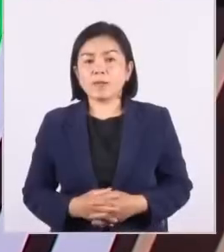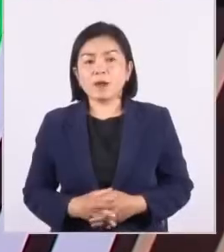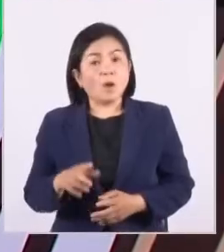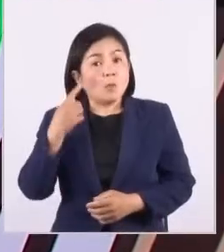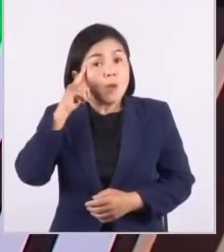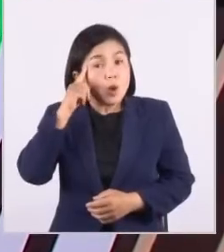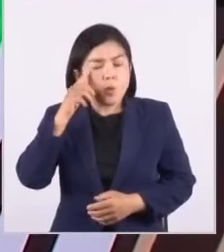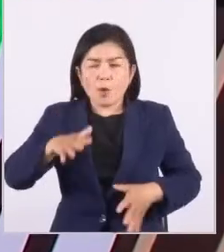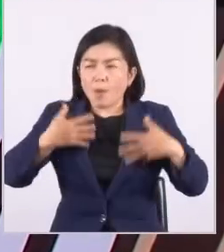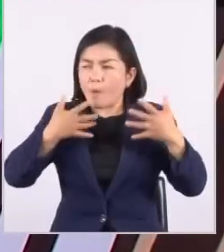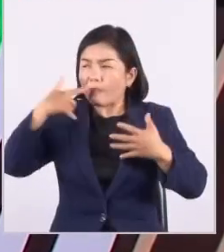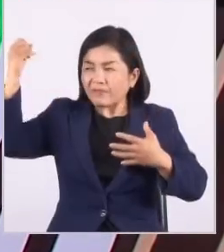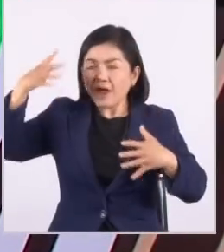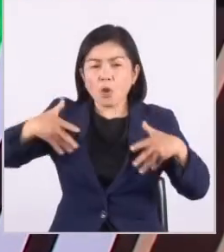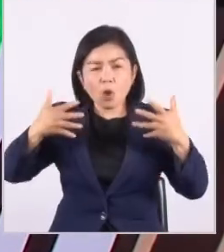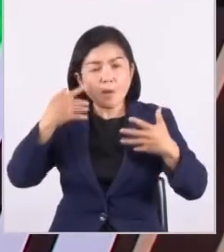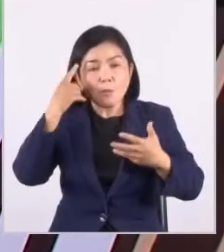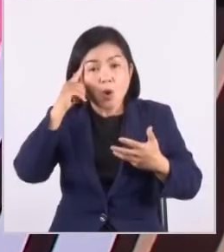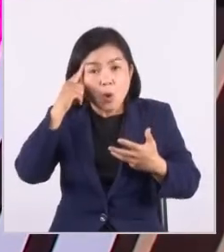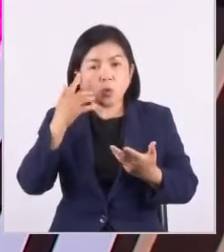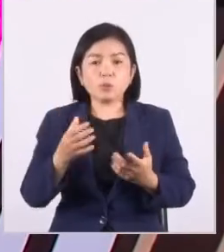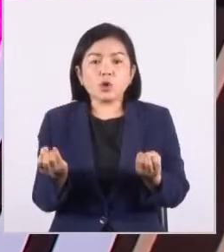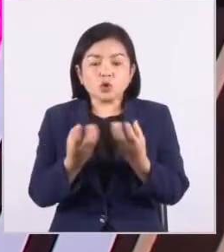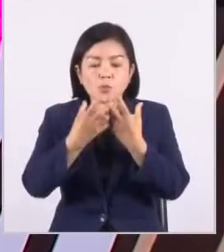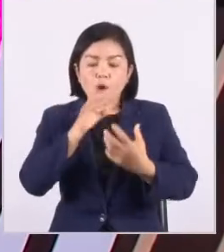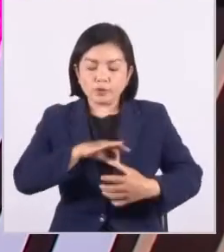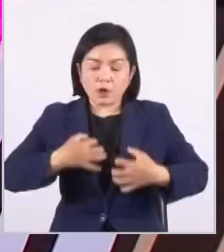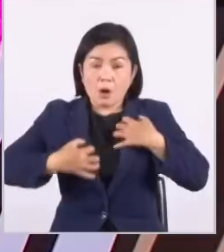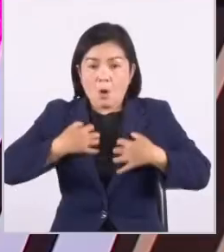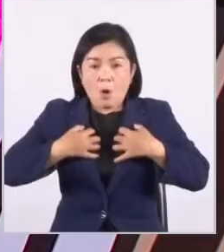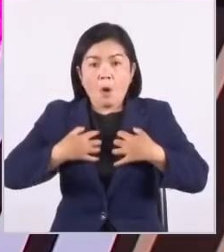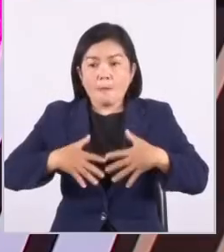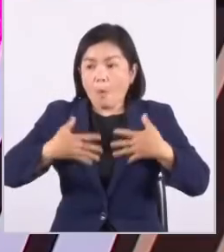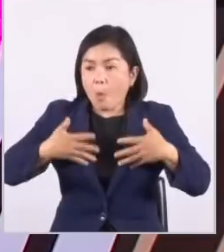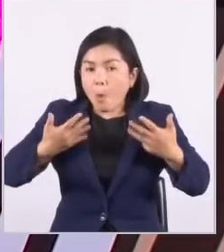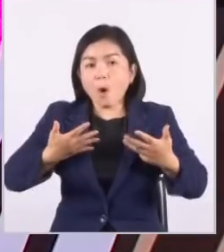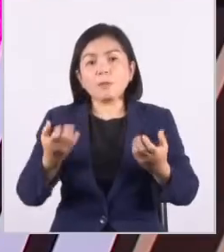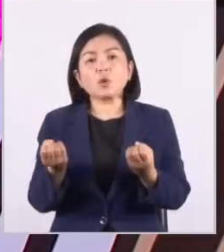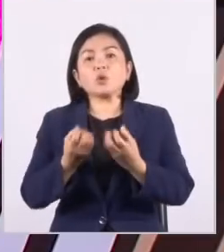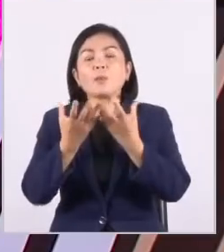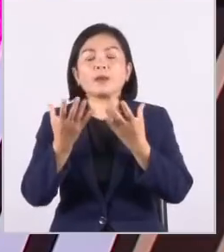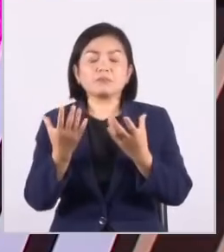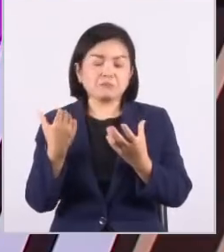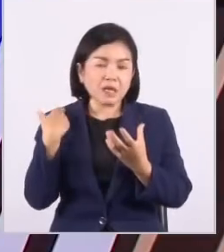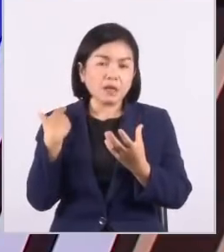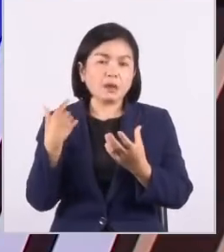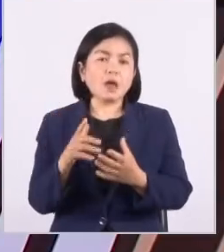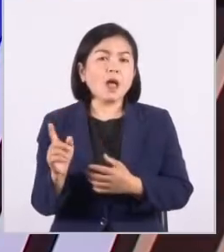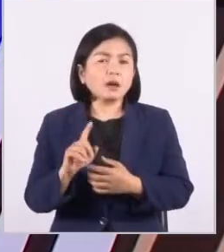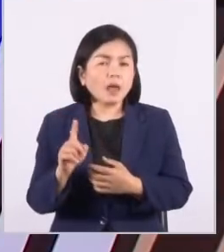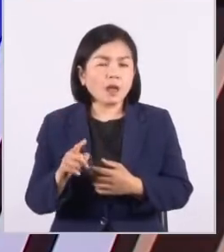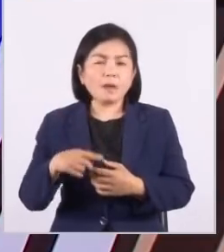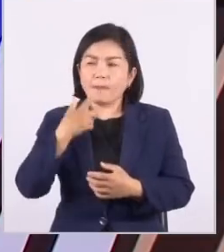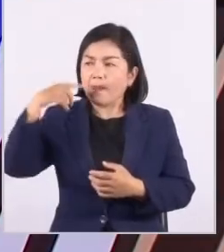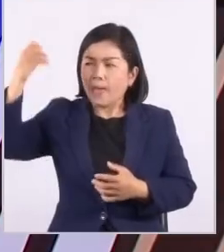เป็นเพราะอากาศร้อนหรือเปล่าไม่ทราบคนเนี่ยทำให้อารมณ์ร้อนกว่าจะรู้ตัวก็โอ้โหเนี่ยมันก็ก่อเหตุไปซะแล้ว ใช่ค่ะโดยเฉพาะอากาศร้อน